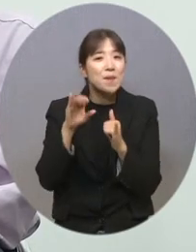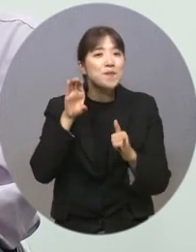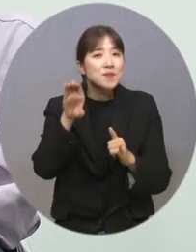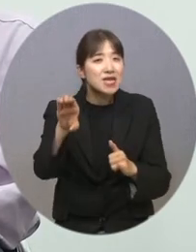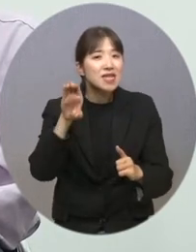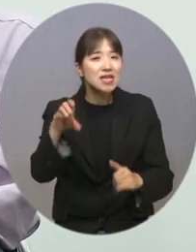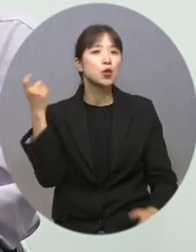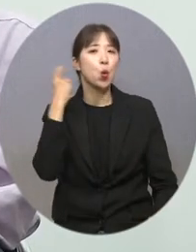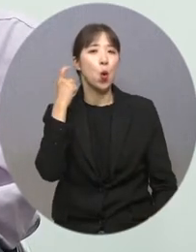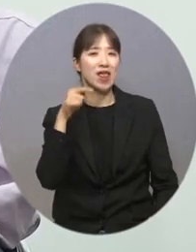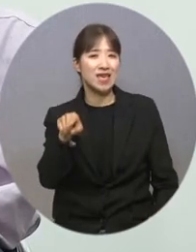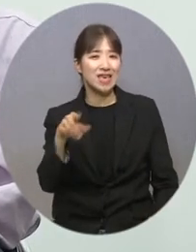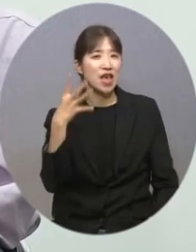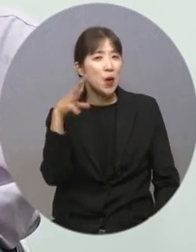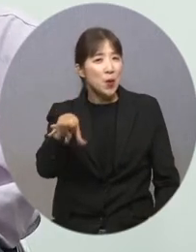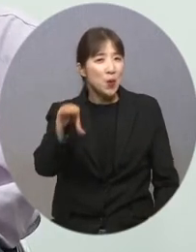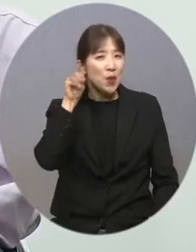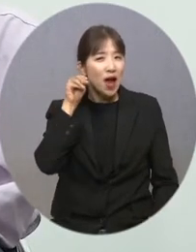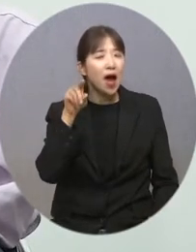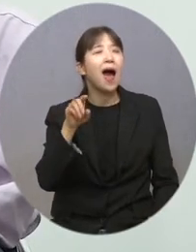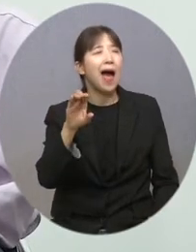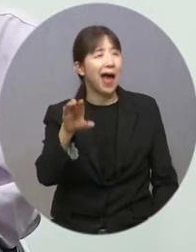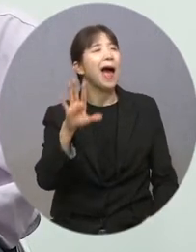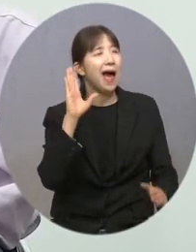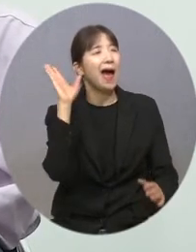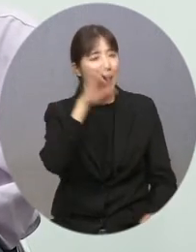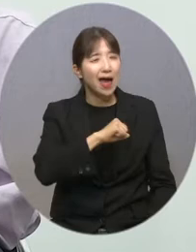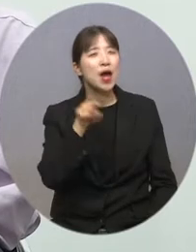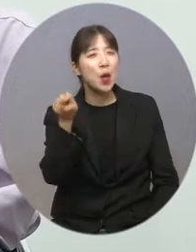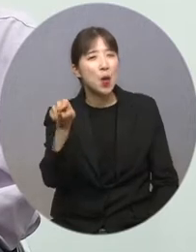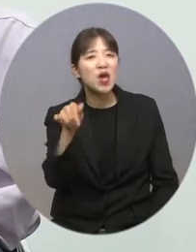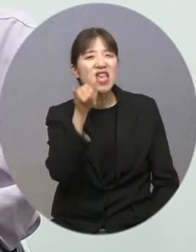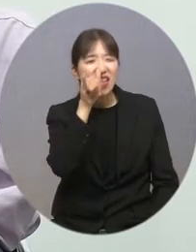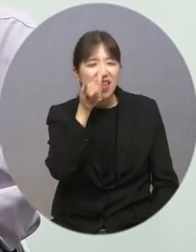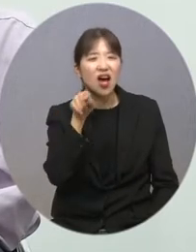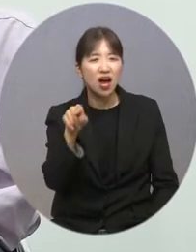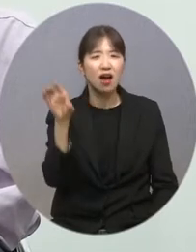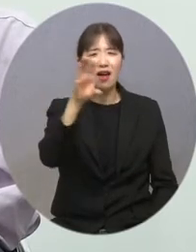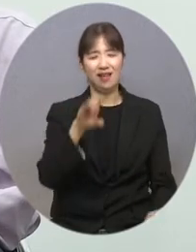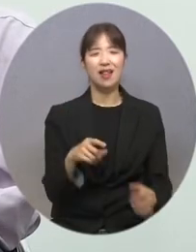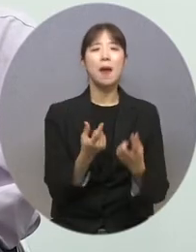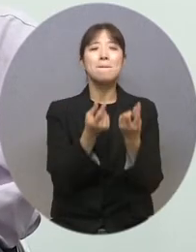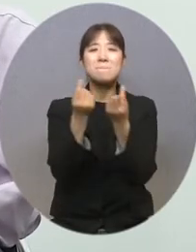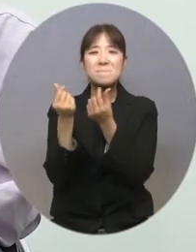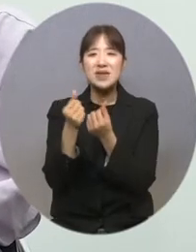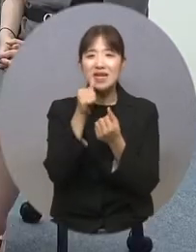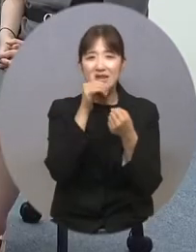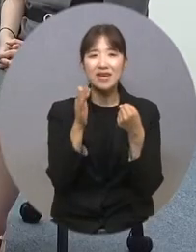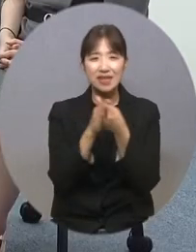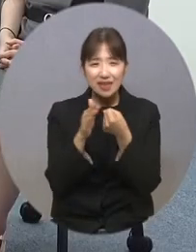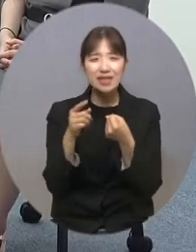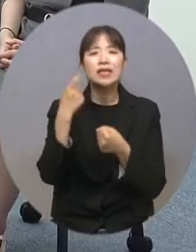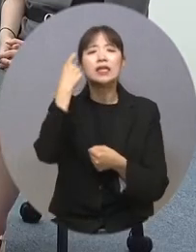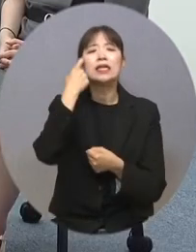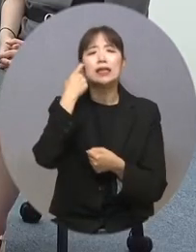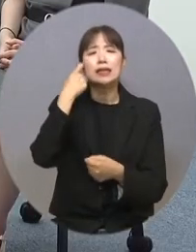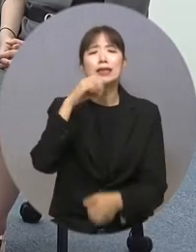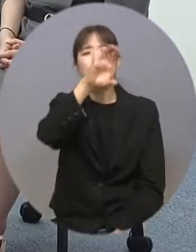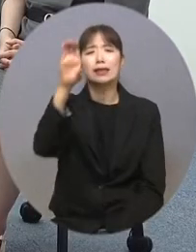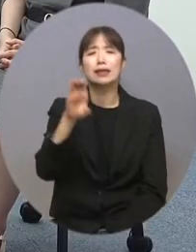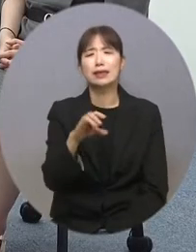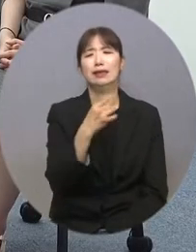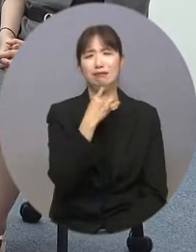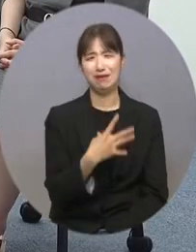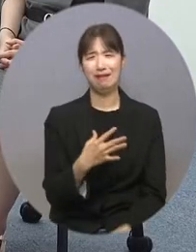소리를 듣고 타서 찍는 느낌으로 을까 왠만해선 다 이제 구조가 비스타 잖아요 예 그런 느낌으로 찾아가서 찍는거 기